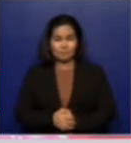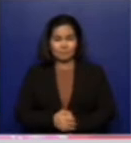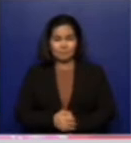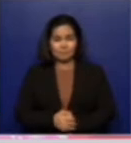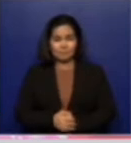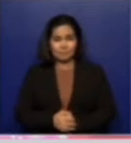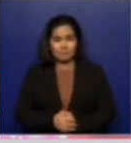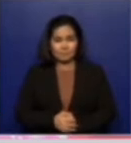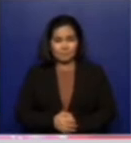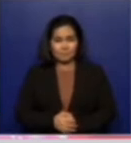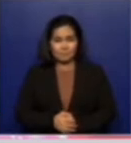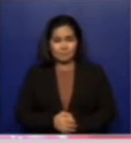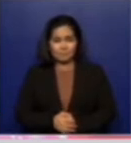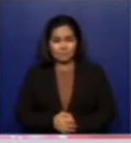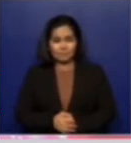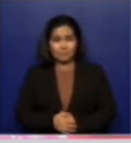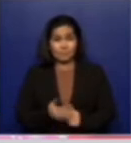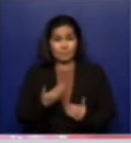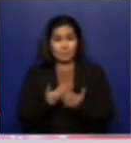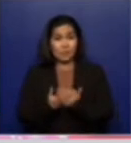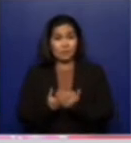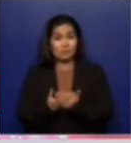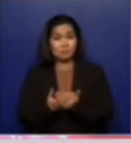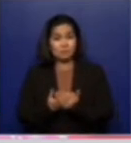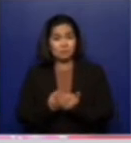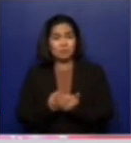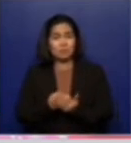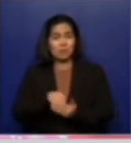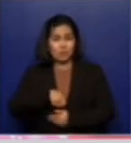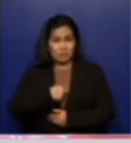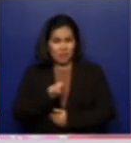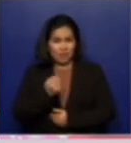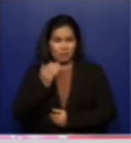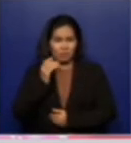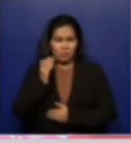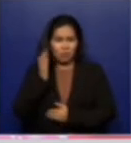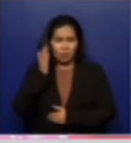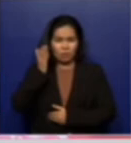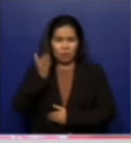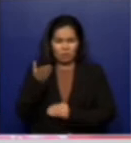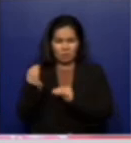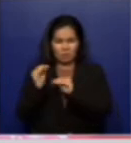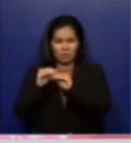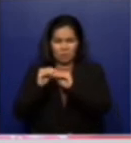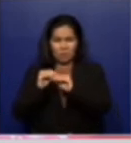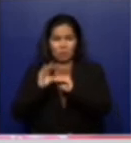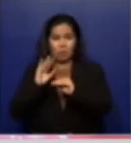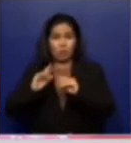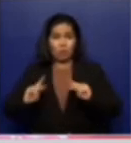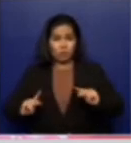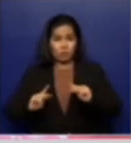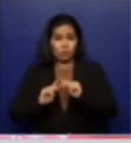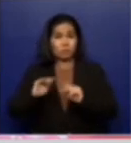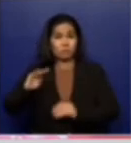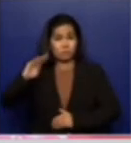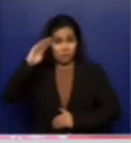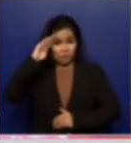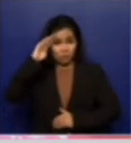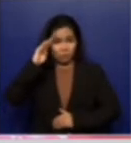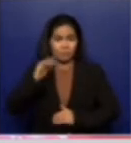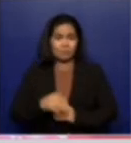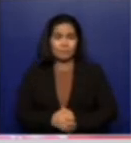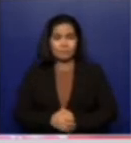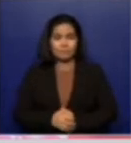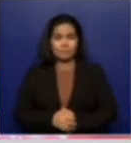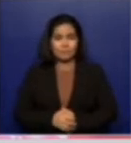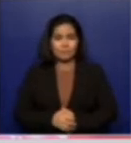ภาระของงบประมาณรายจ่ายที่อาจเพิ่มขึ้นในอนาคตโดยเฉพาะในส่วนของกระทรวงกลาโหมท่านประธานครับ